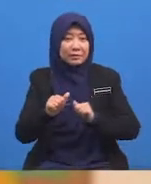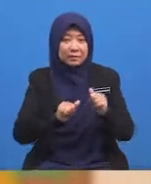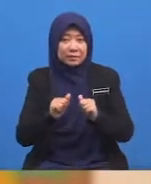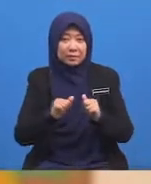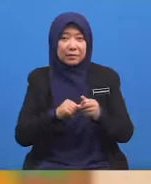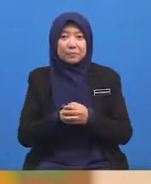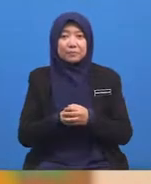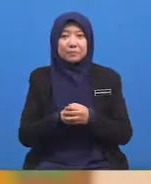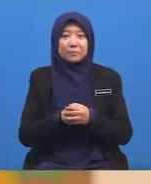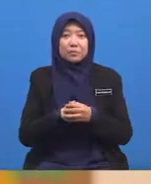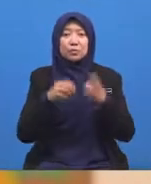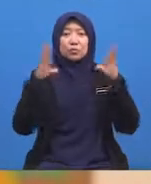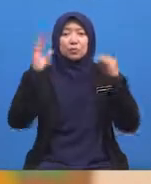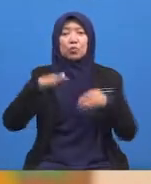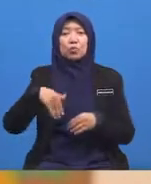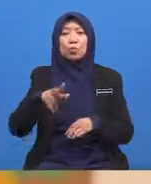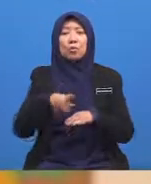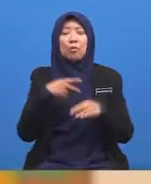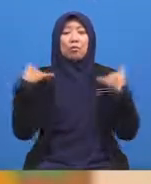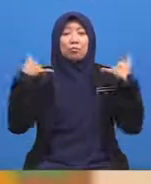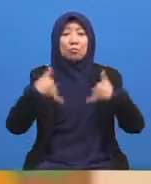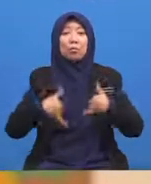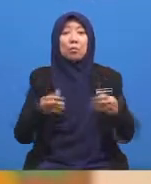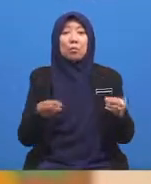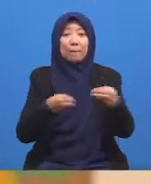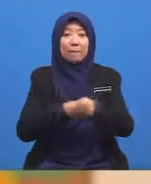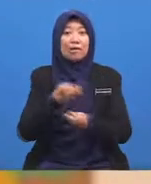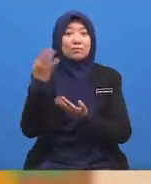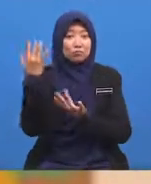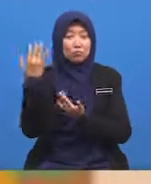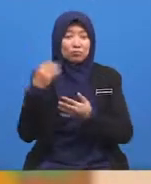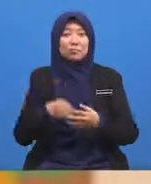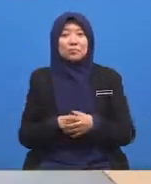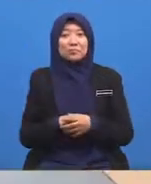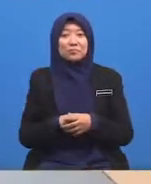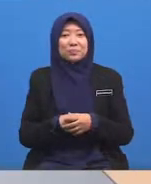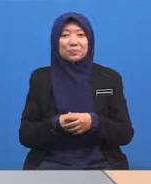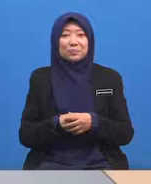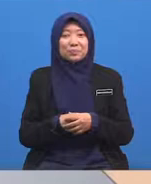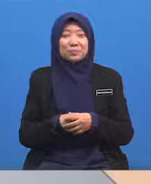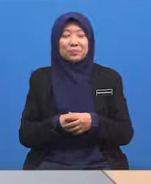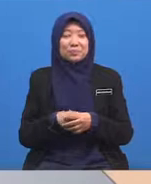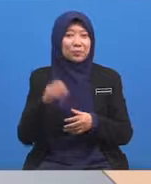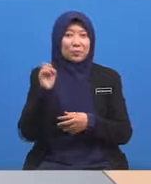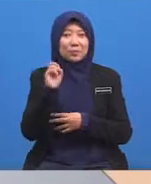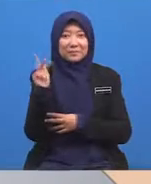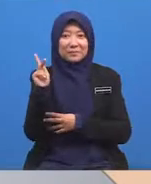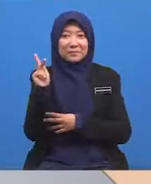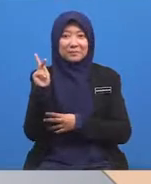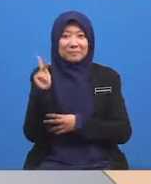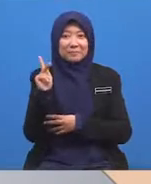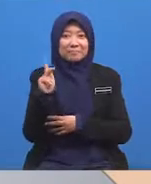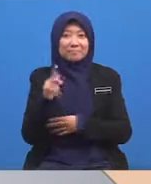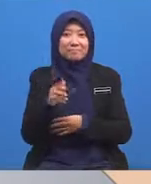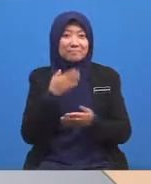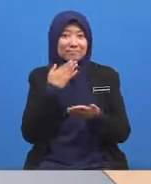Cikgu masih belum memakai kod makmal. Tunggu sebentar ya. Okey, ini lebih